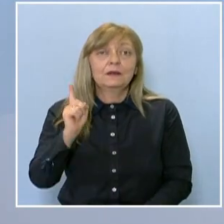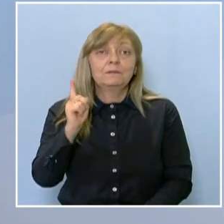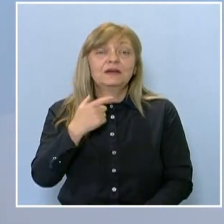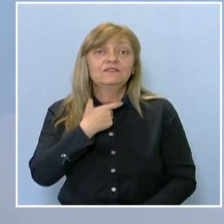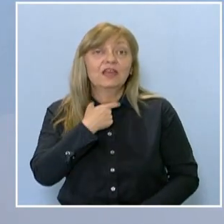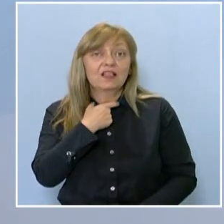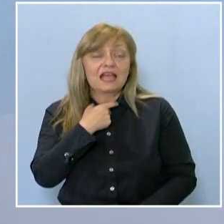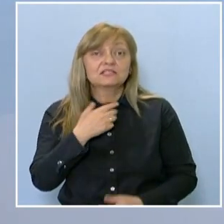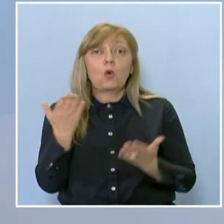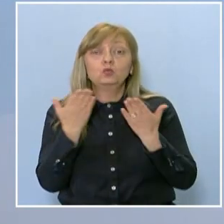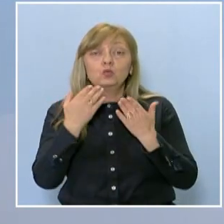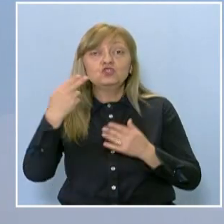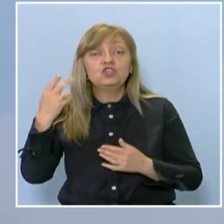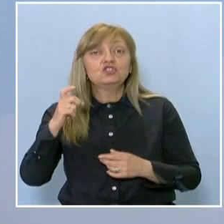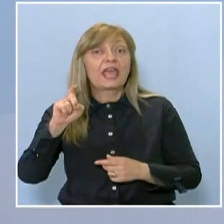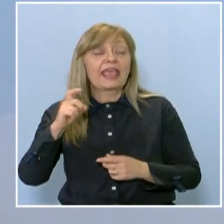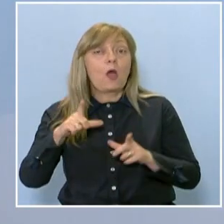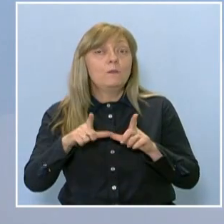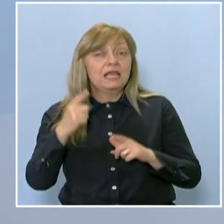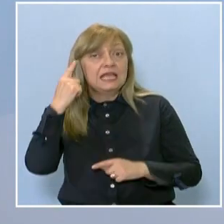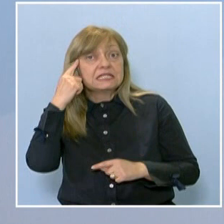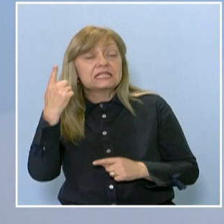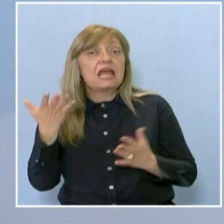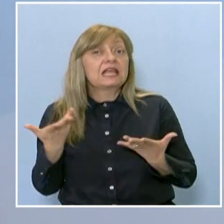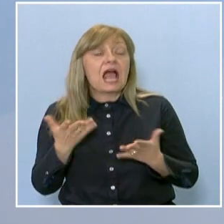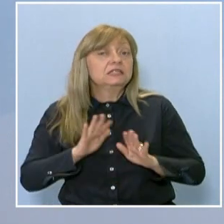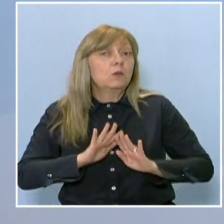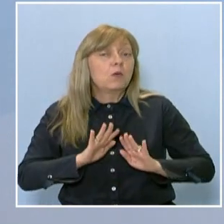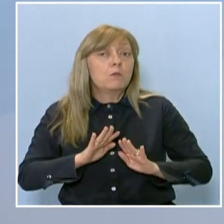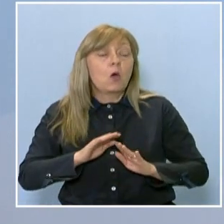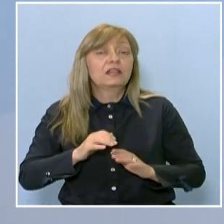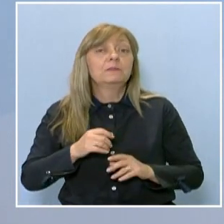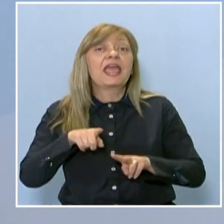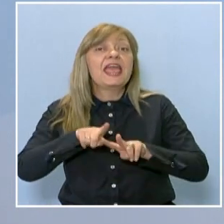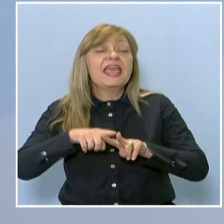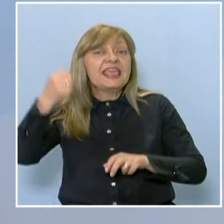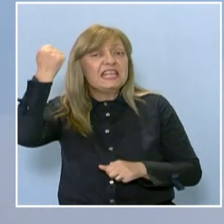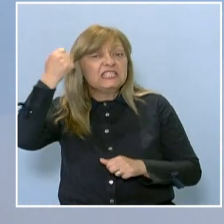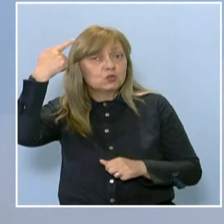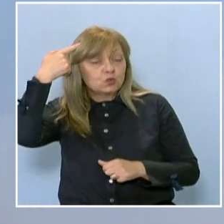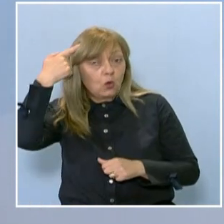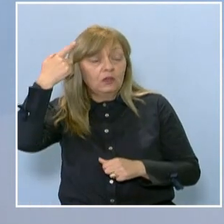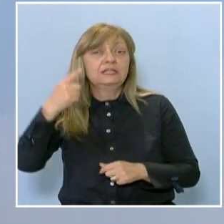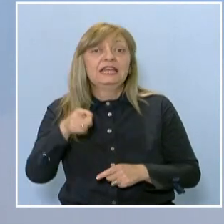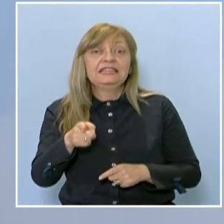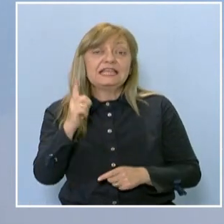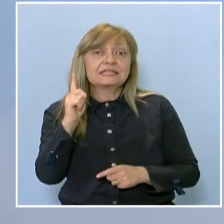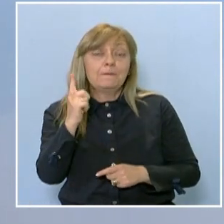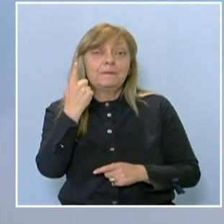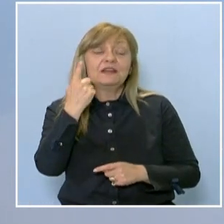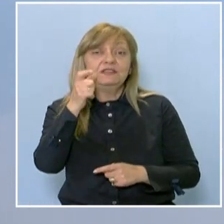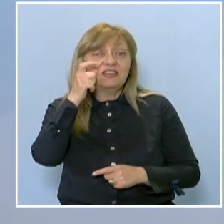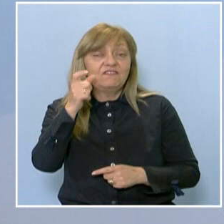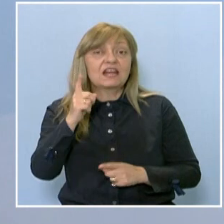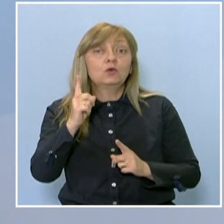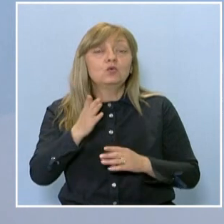Първокласниците от училище Гео Милев вече знаят как да действат при инсулт. Те са първите във Варна, които станаха част от